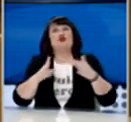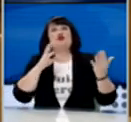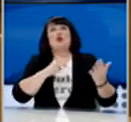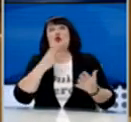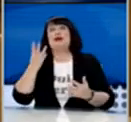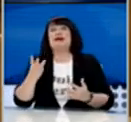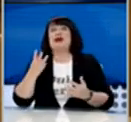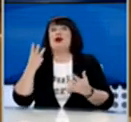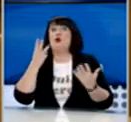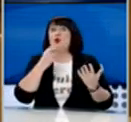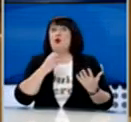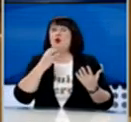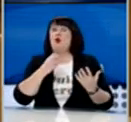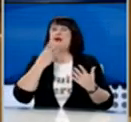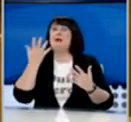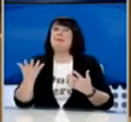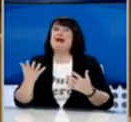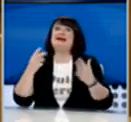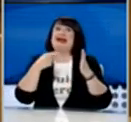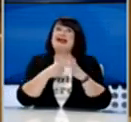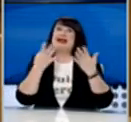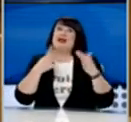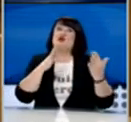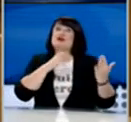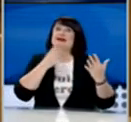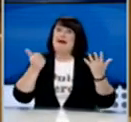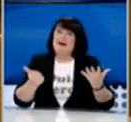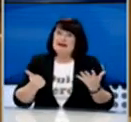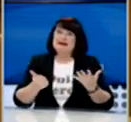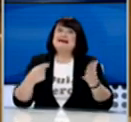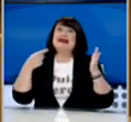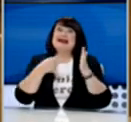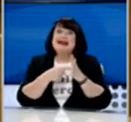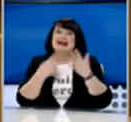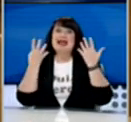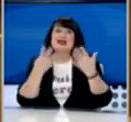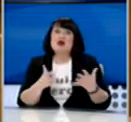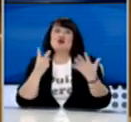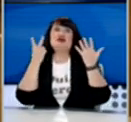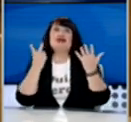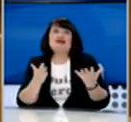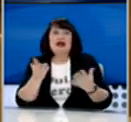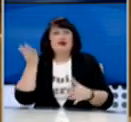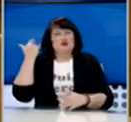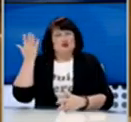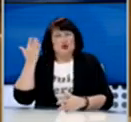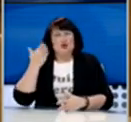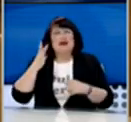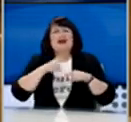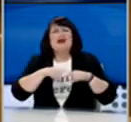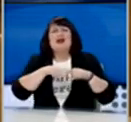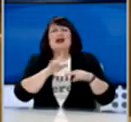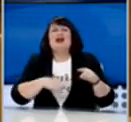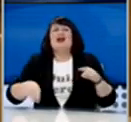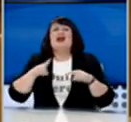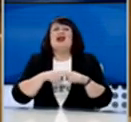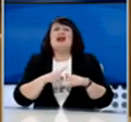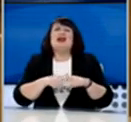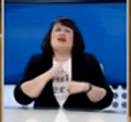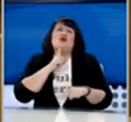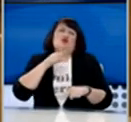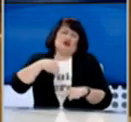1885 1896 και και το 1907 βεβαίως τότε η ελλάδα ήτανε δεν ήταν στο